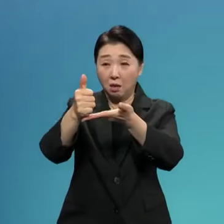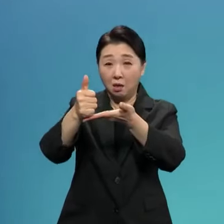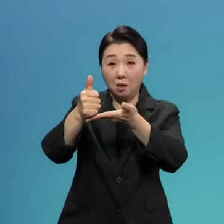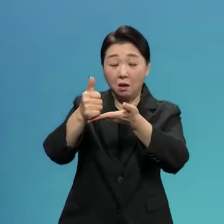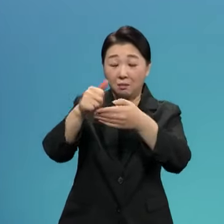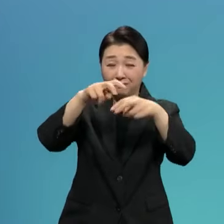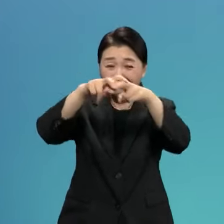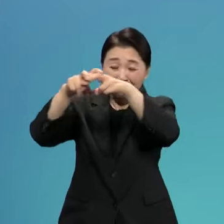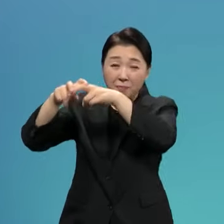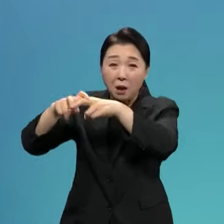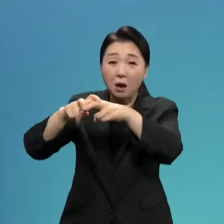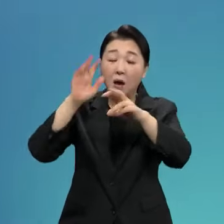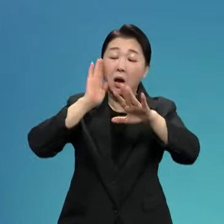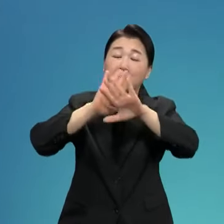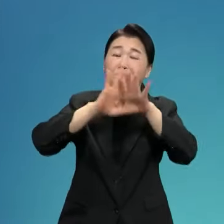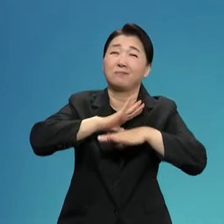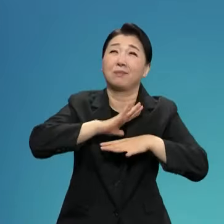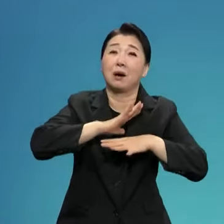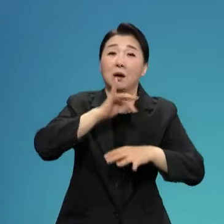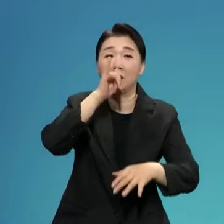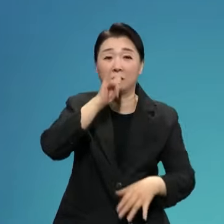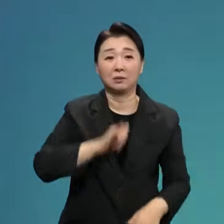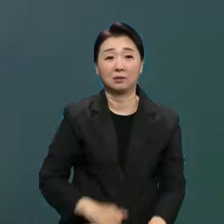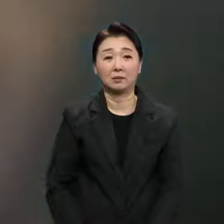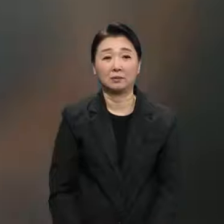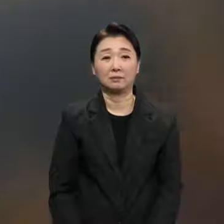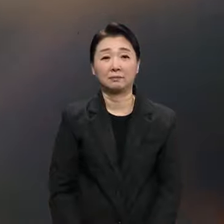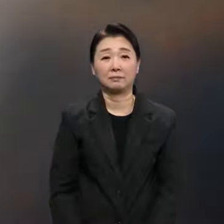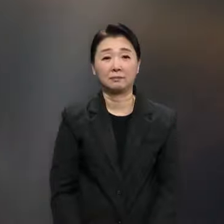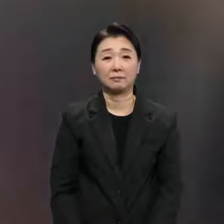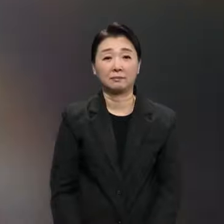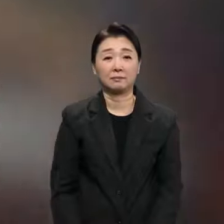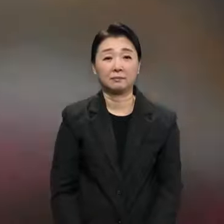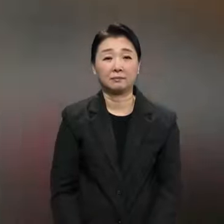하늘에서 공포스러운 순간을 경험했습니다.